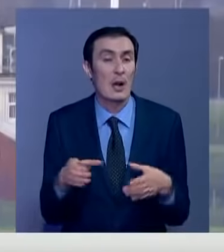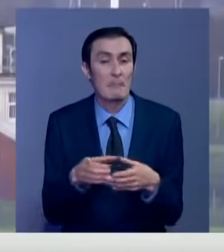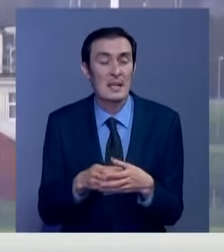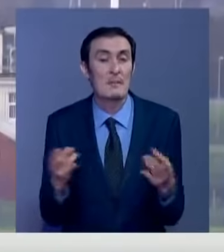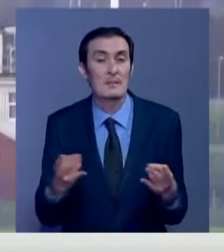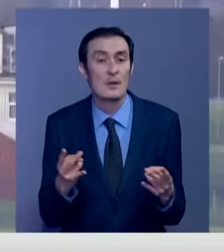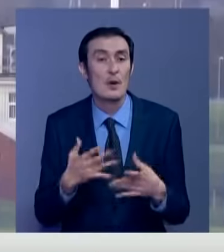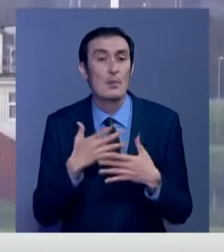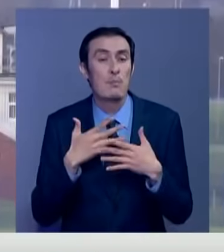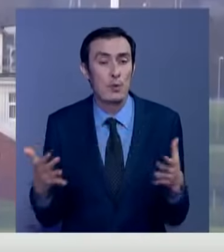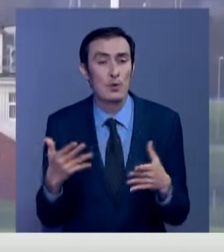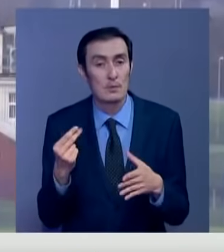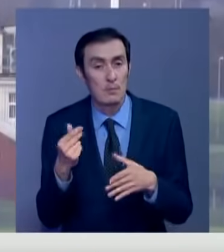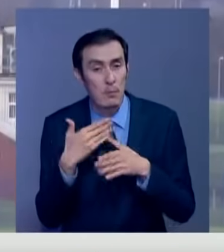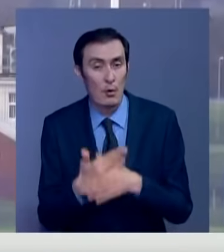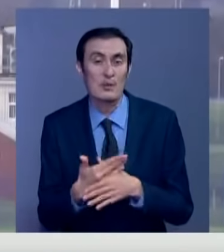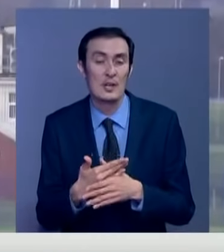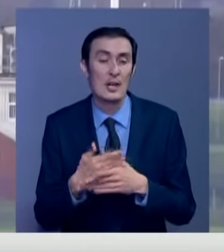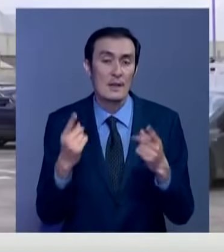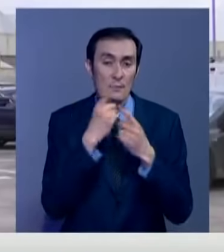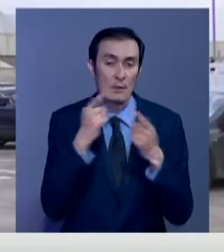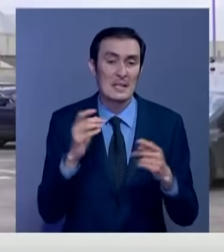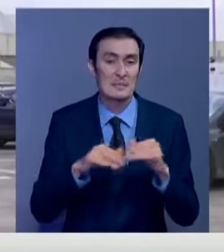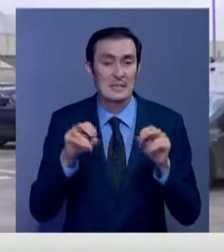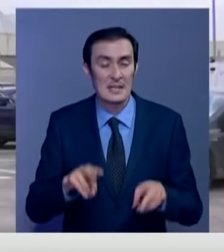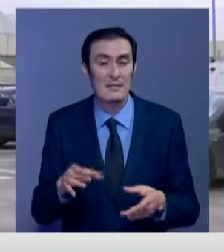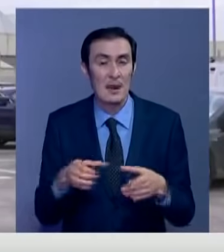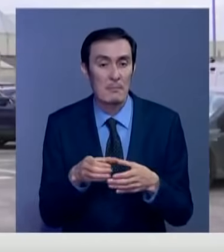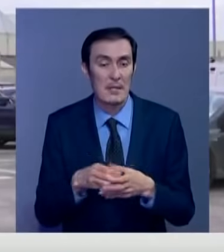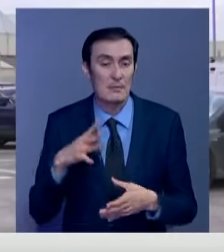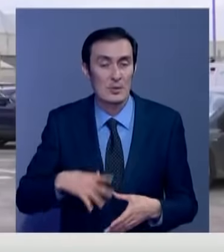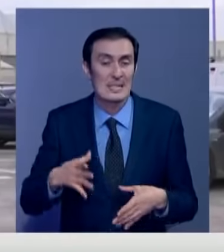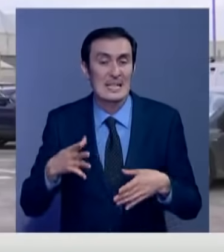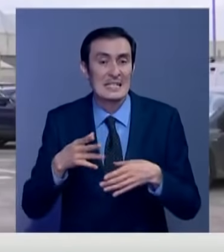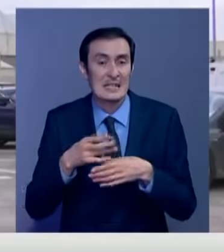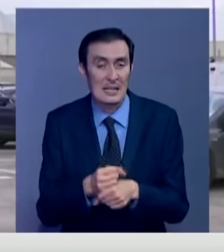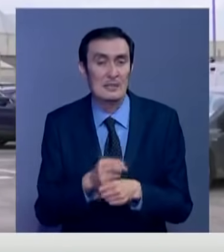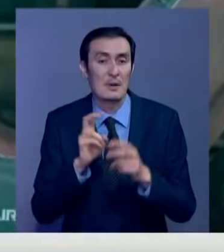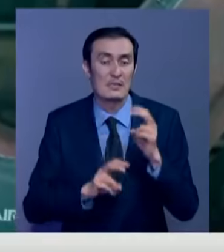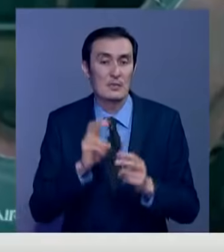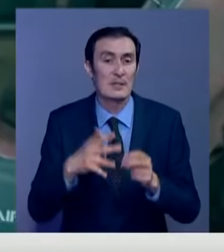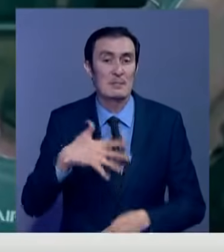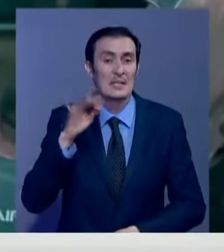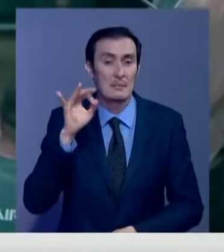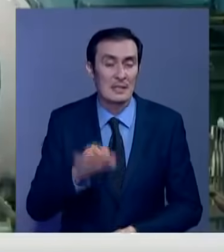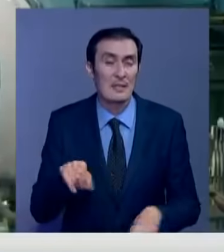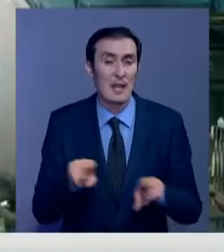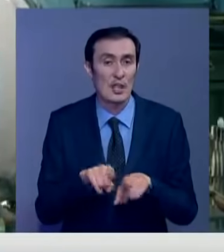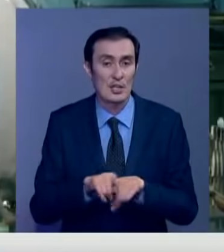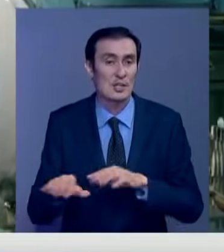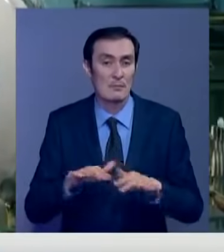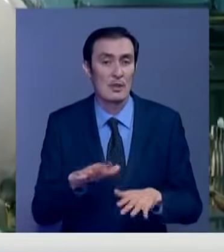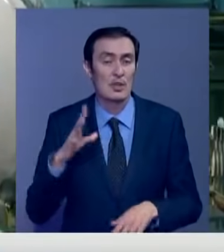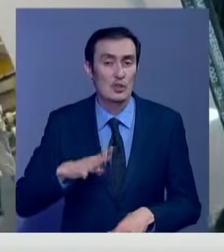компании понадобится еще больше помощи. По информации аналитиков, Airbus придется сократить производство наполовину. Аналогичные